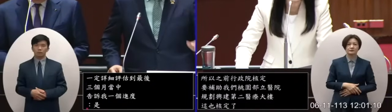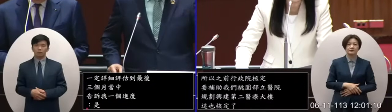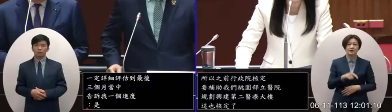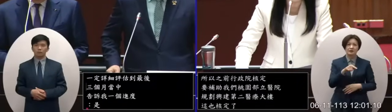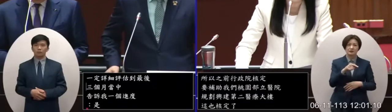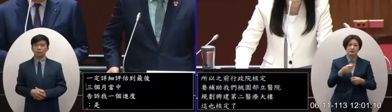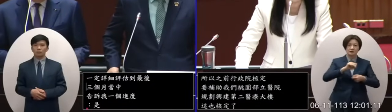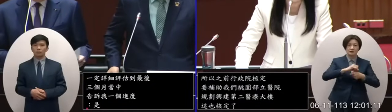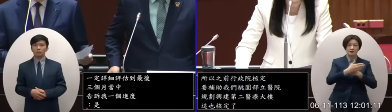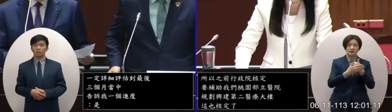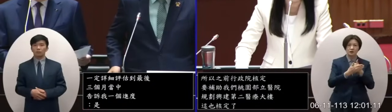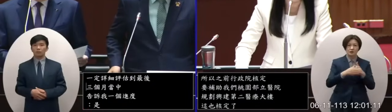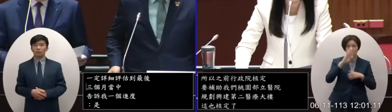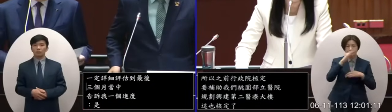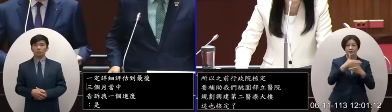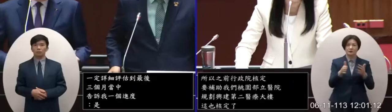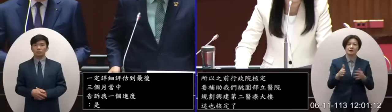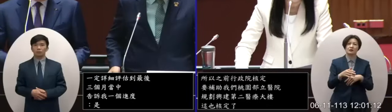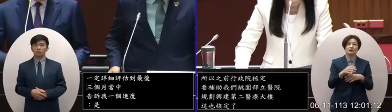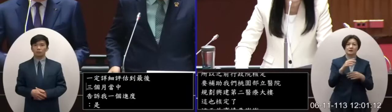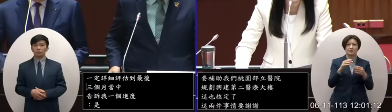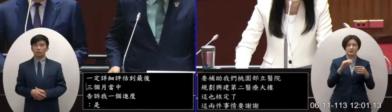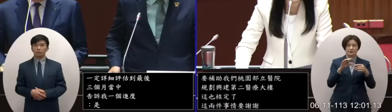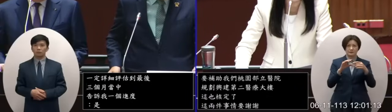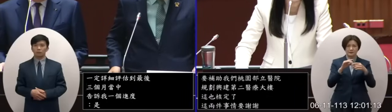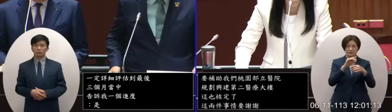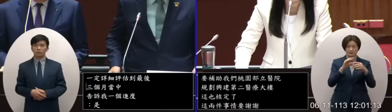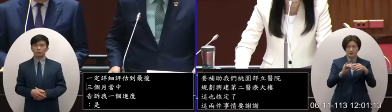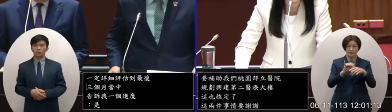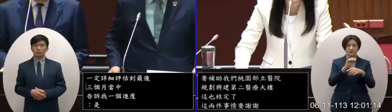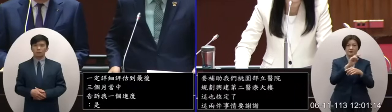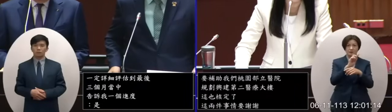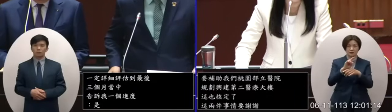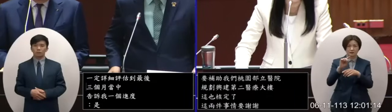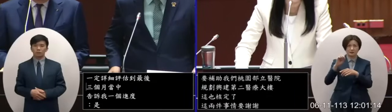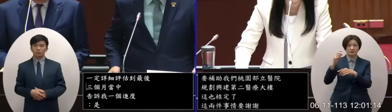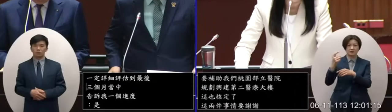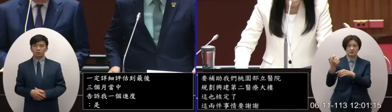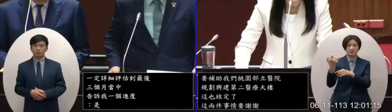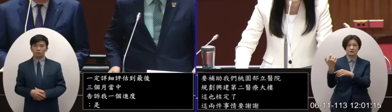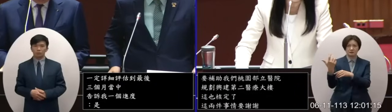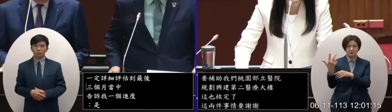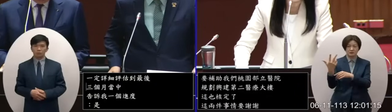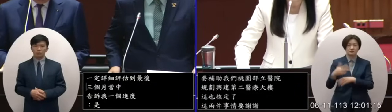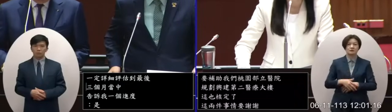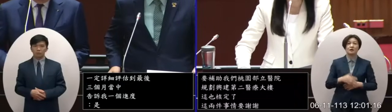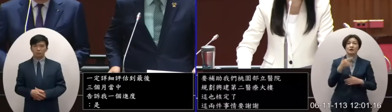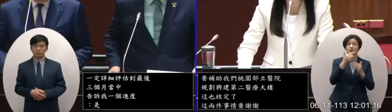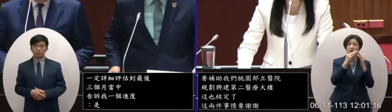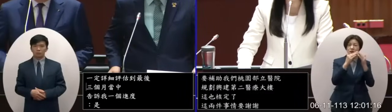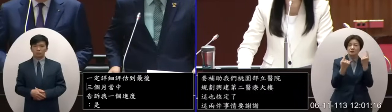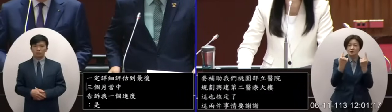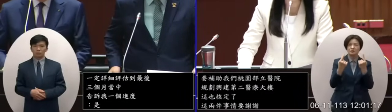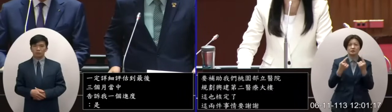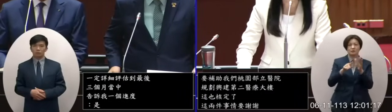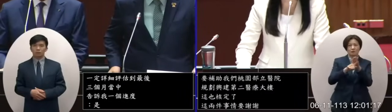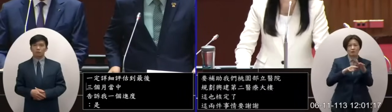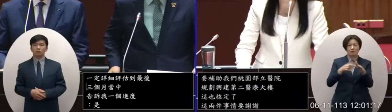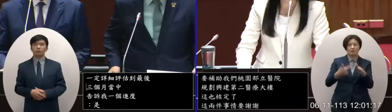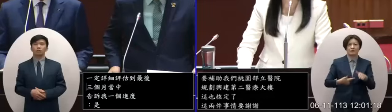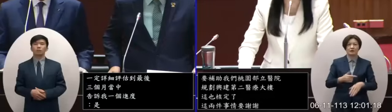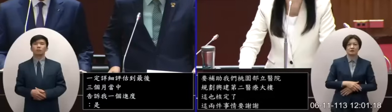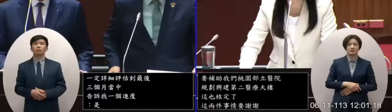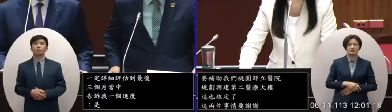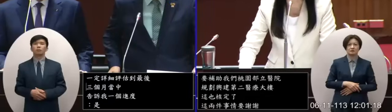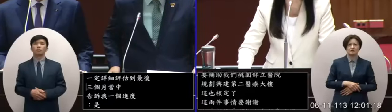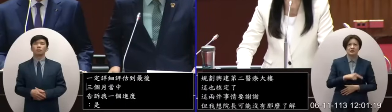在这个加护病床也只有2.67张哦，所以在六都当中倒数第二名哦。那所以呢，以人口数跟我们病床数